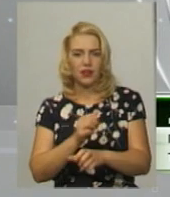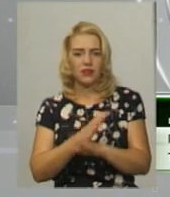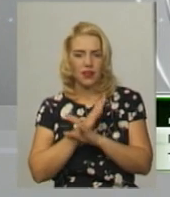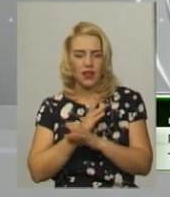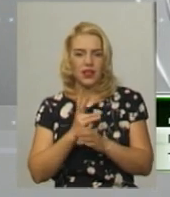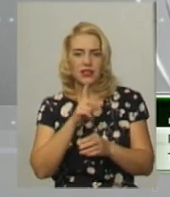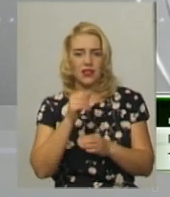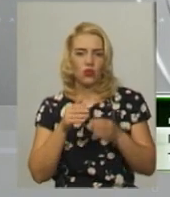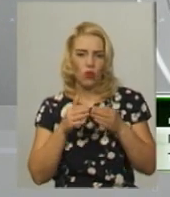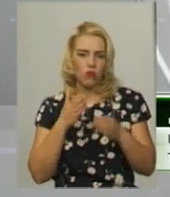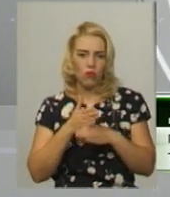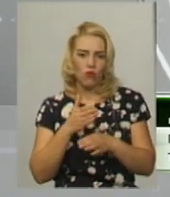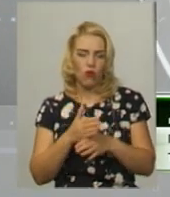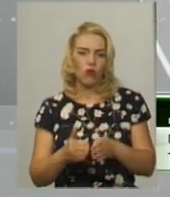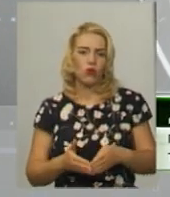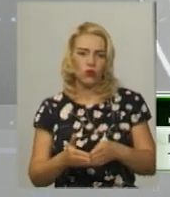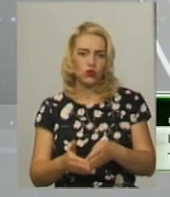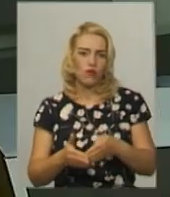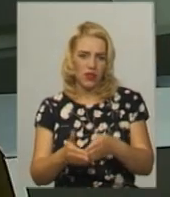та пожежно-технічного обладнання на берег.